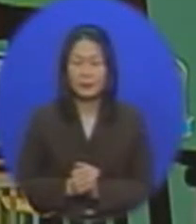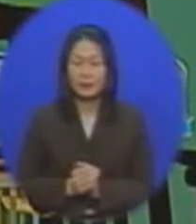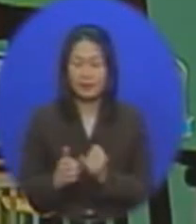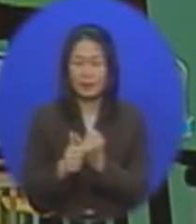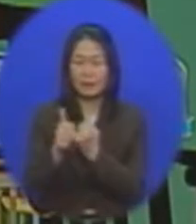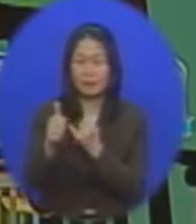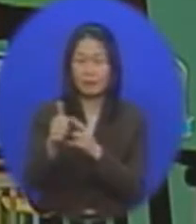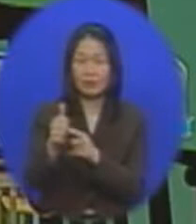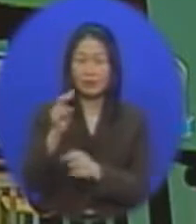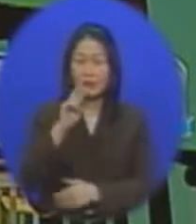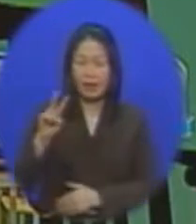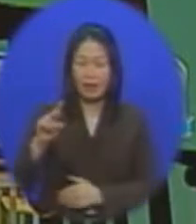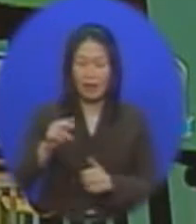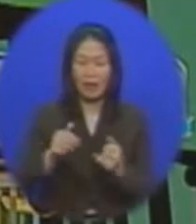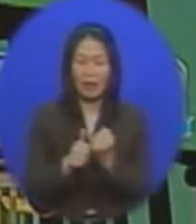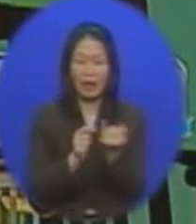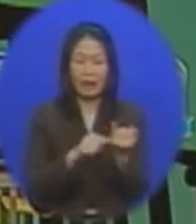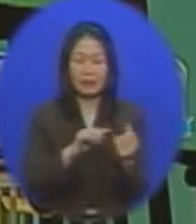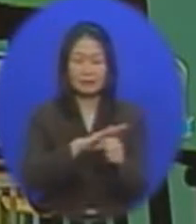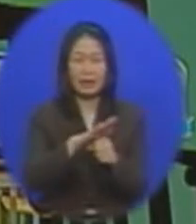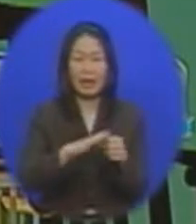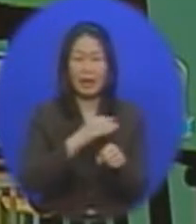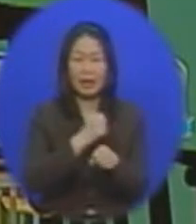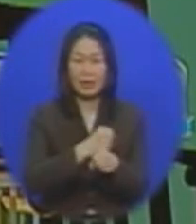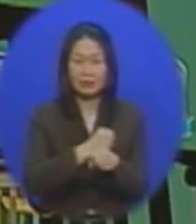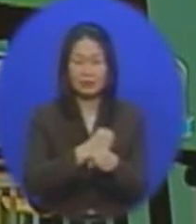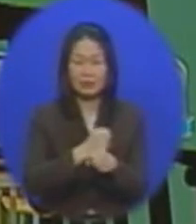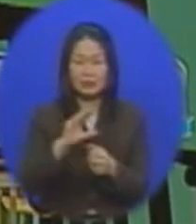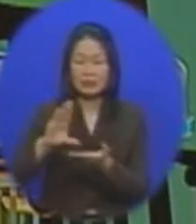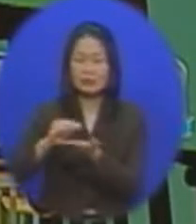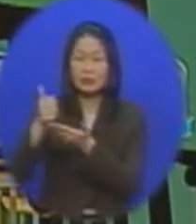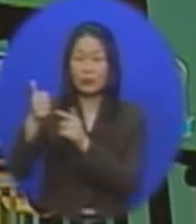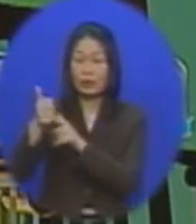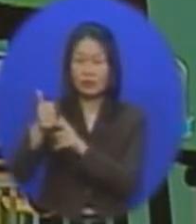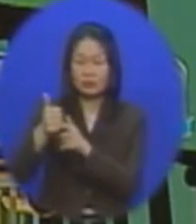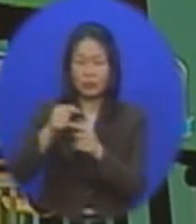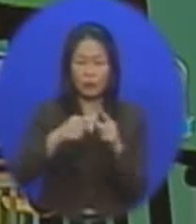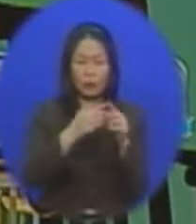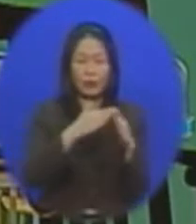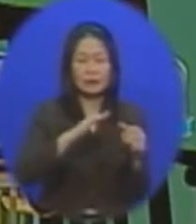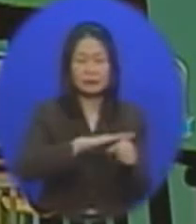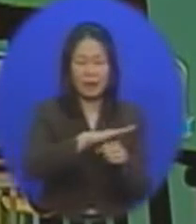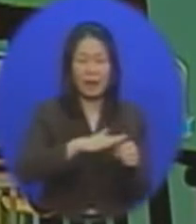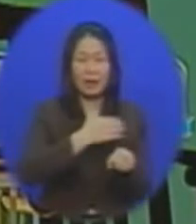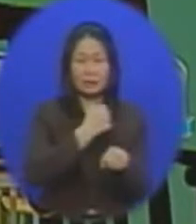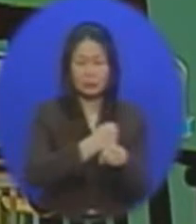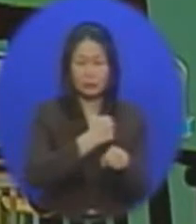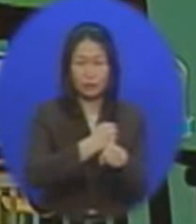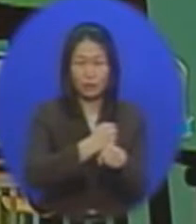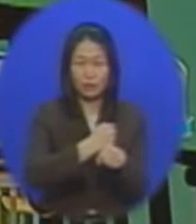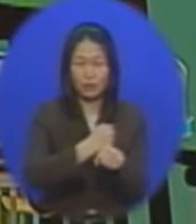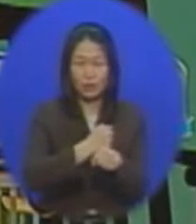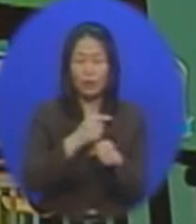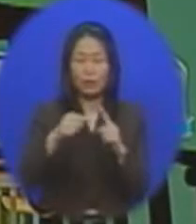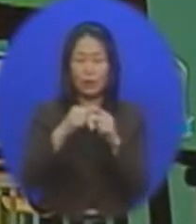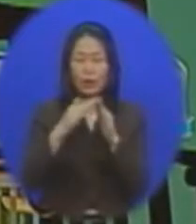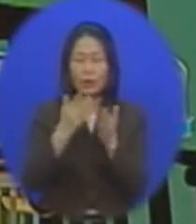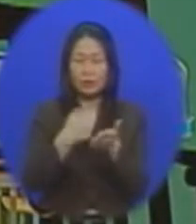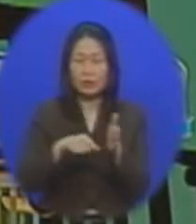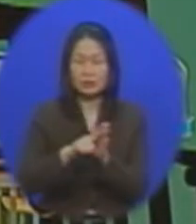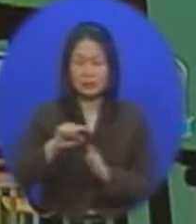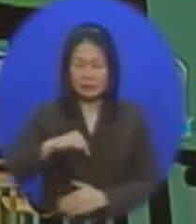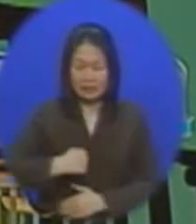남편들아 아내 사랑하기를 그리스도께서 교회를 사랑하시고 그 교회를 위하여 자신을